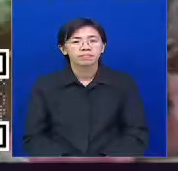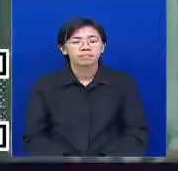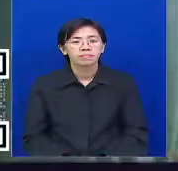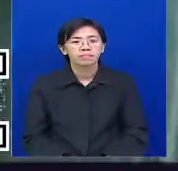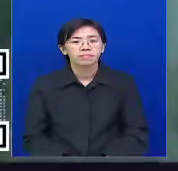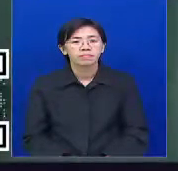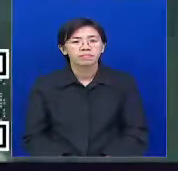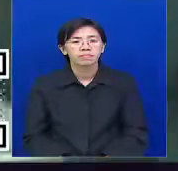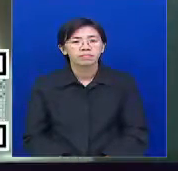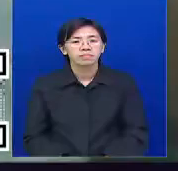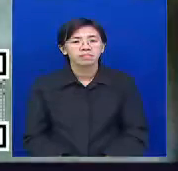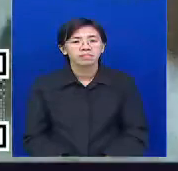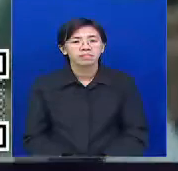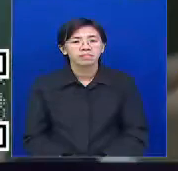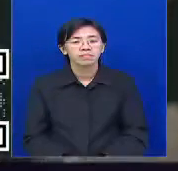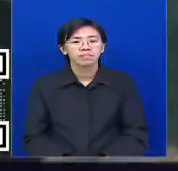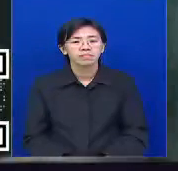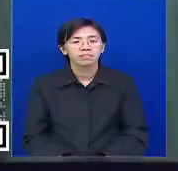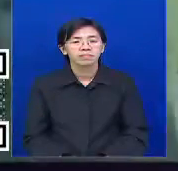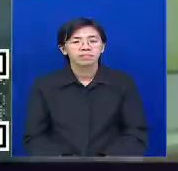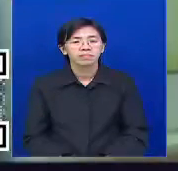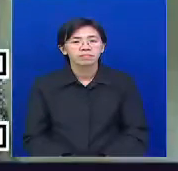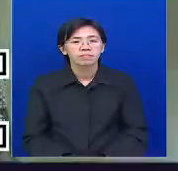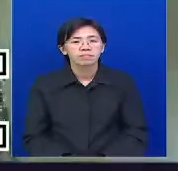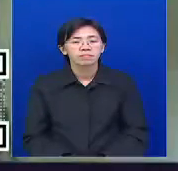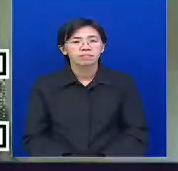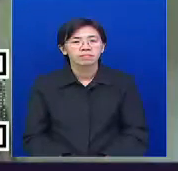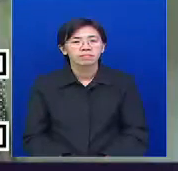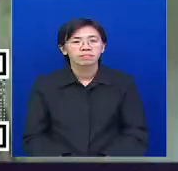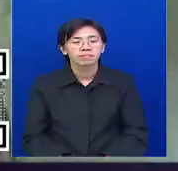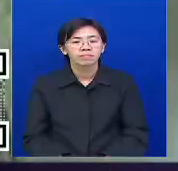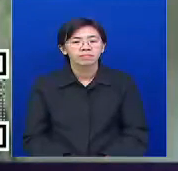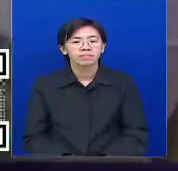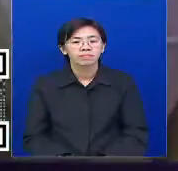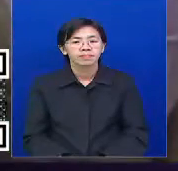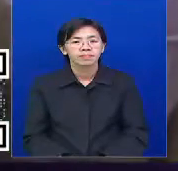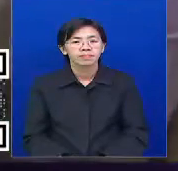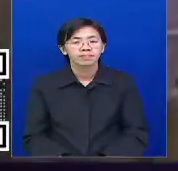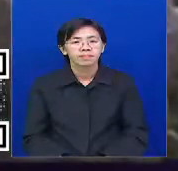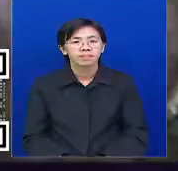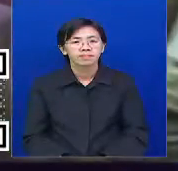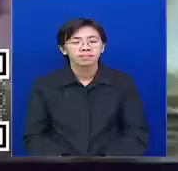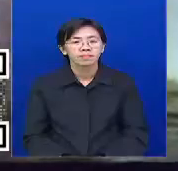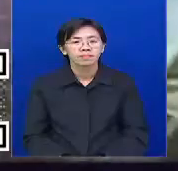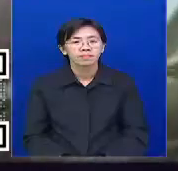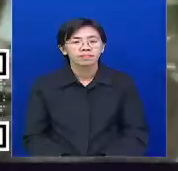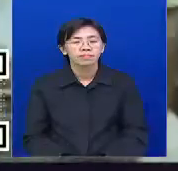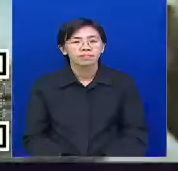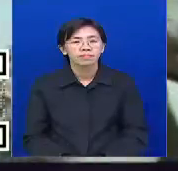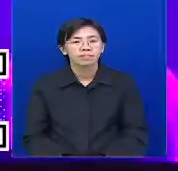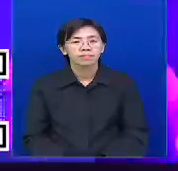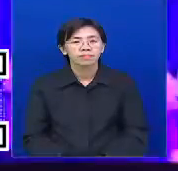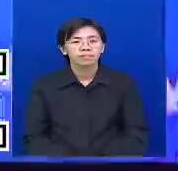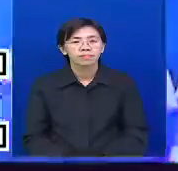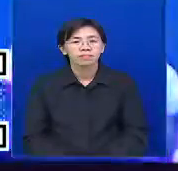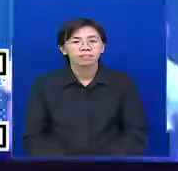จริตสิ่งสำคัญประชาชนผู้เป็นเจ้าของประเทศมีหน้าที่ต้องไม่ให้ความร่วมมือหรือสนับสนุนการ